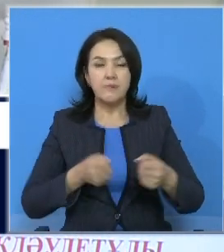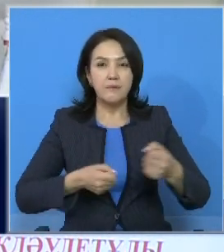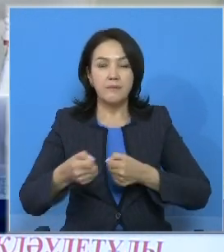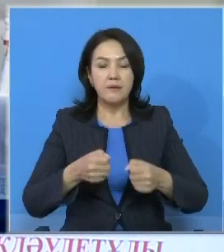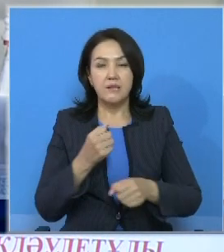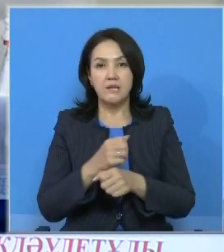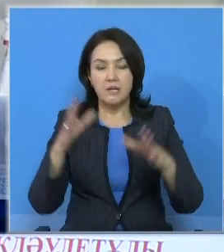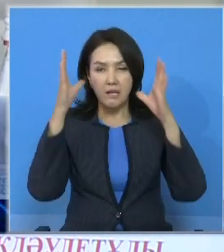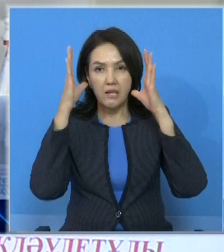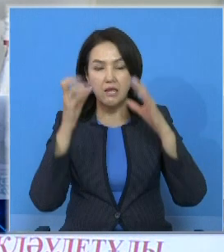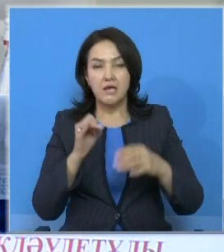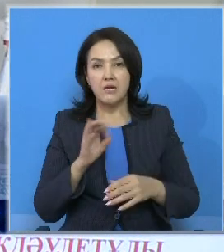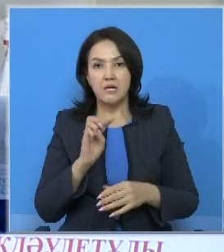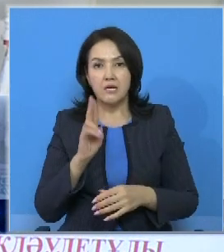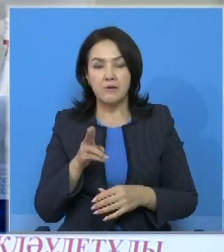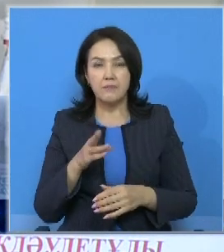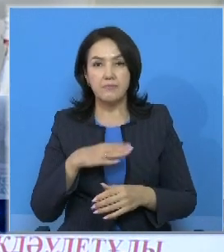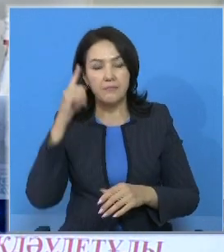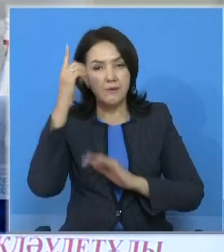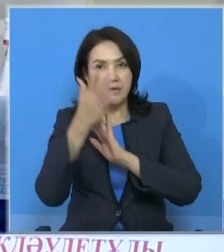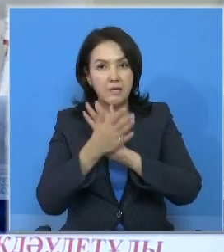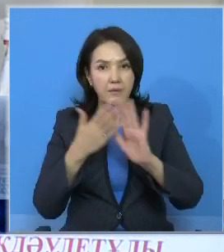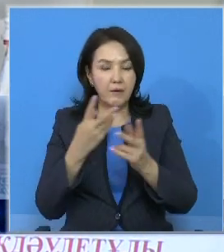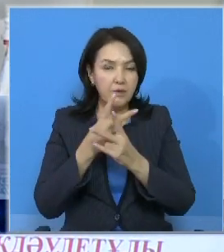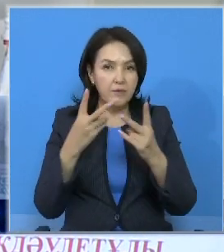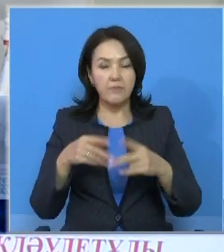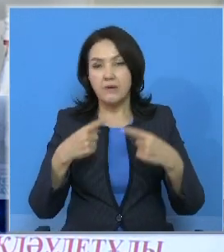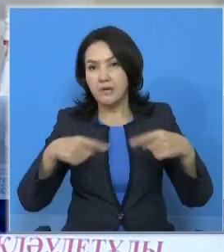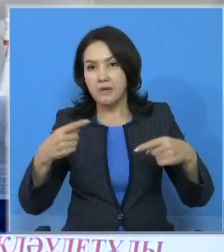делам религии и фондом «Жарык», понимая, что несмотря на все